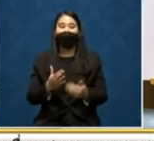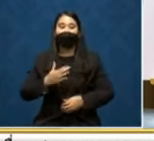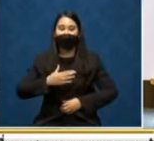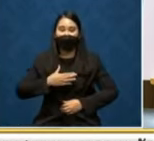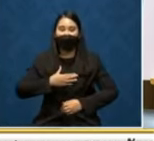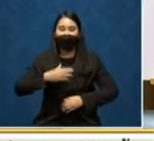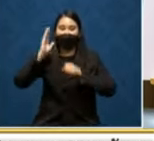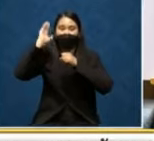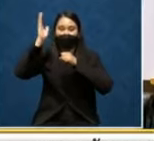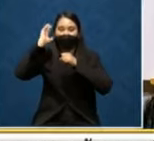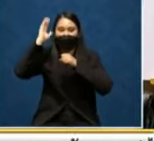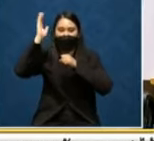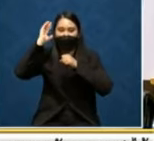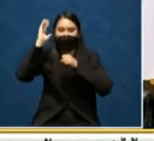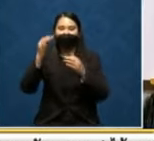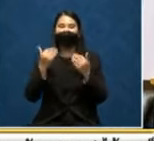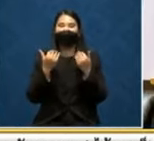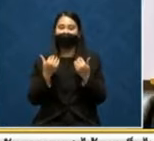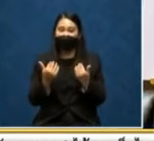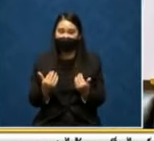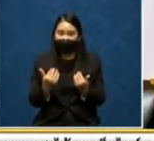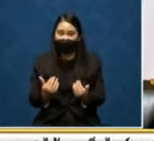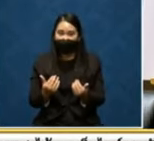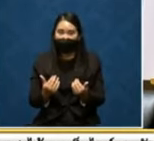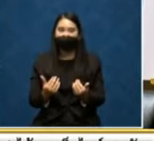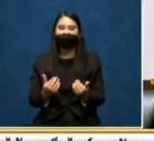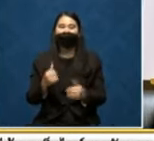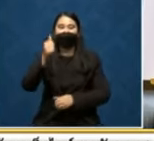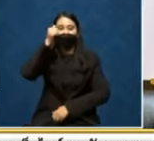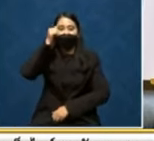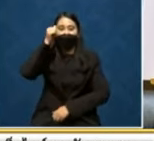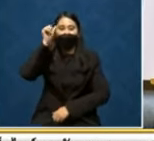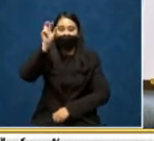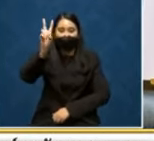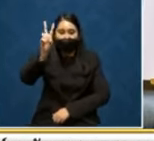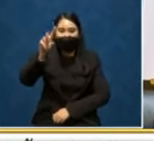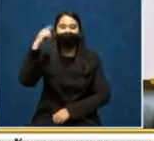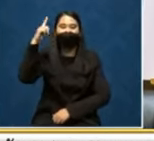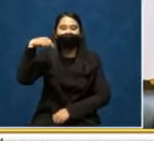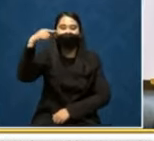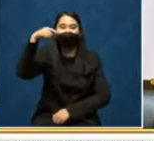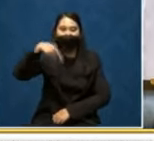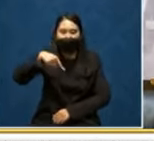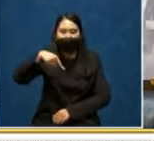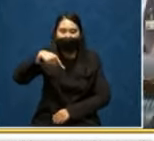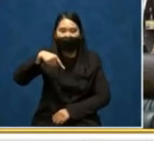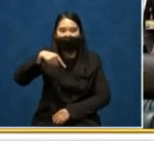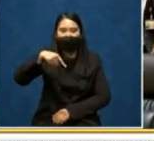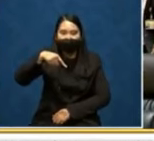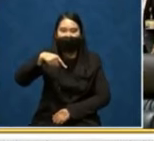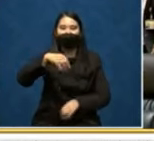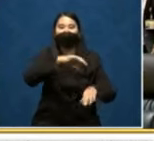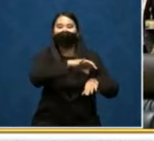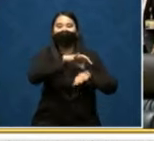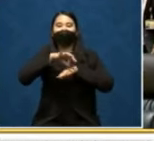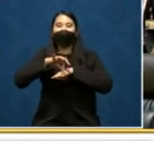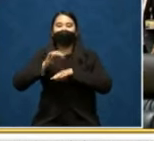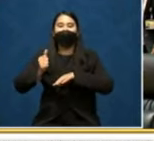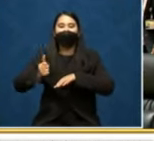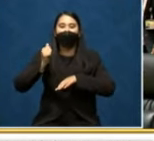อภิปรายในสภาอันทรงเกียรติแห่งนี้อีก 2วันนางสาวพ.พานคนนี้กลับมารับตำแหน่งเดิม